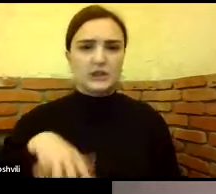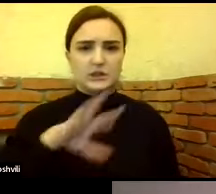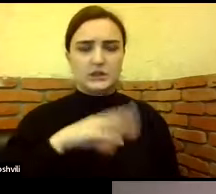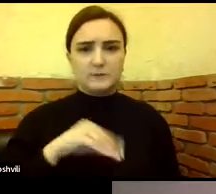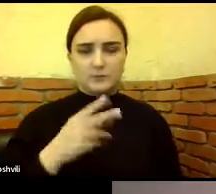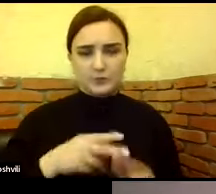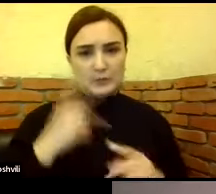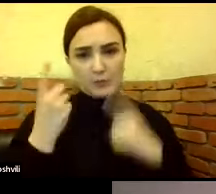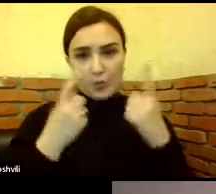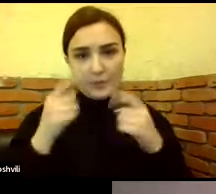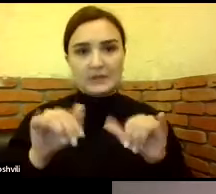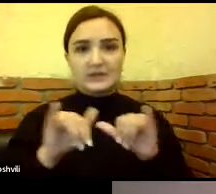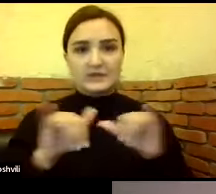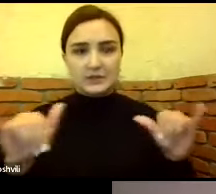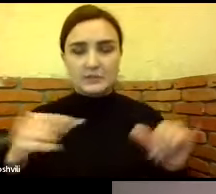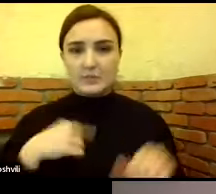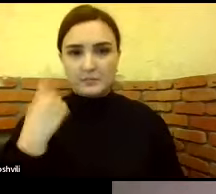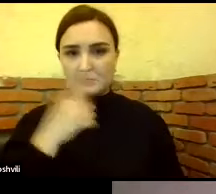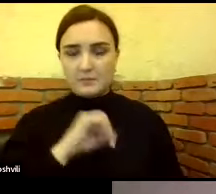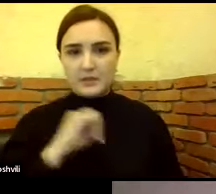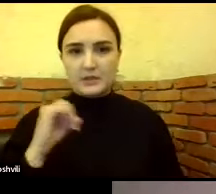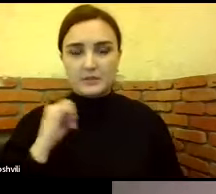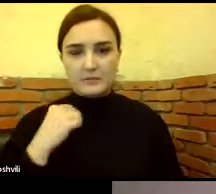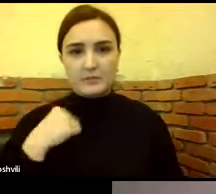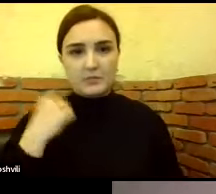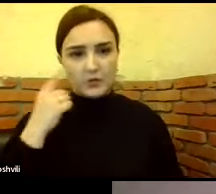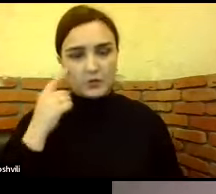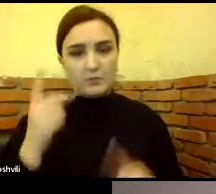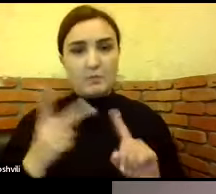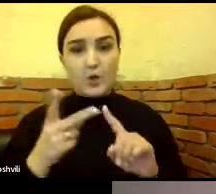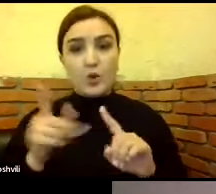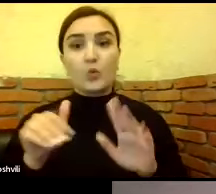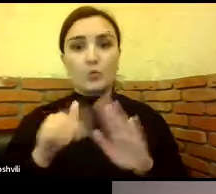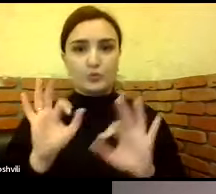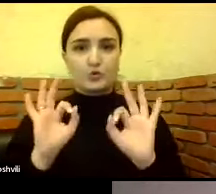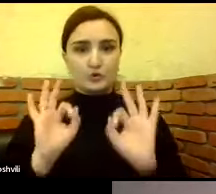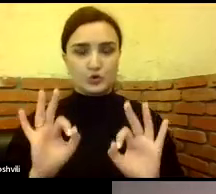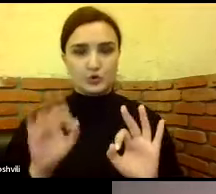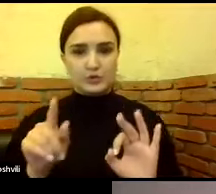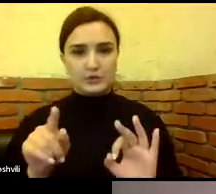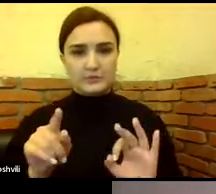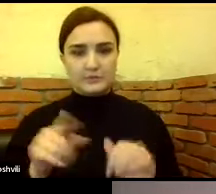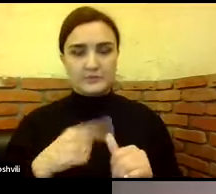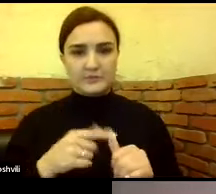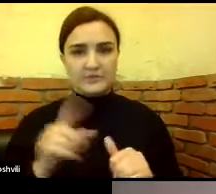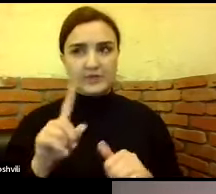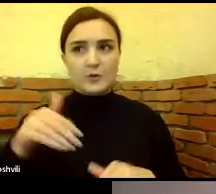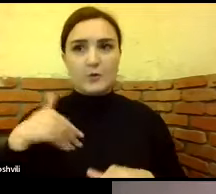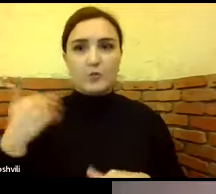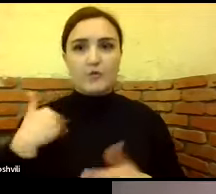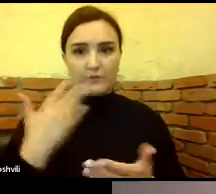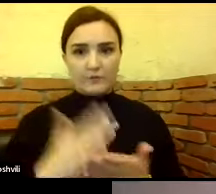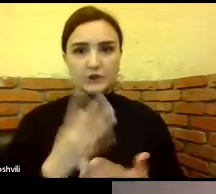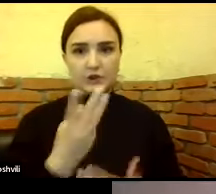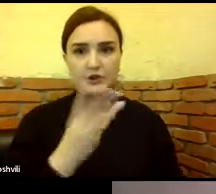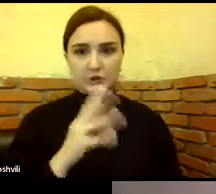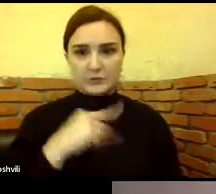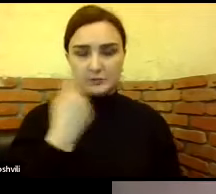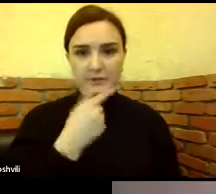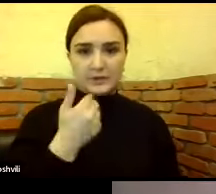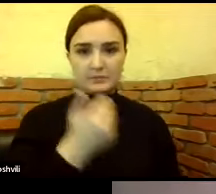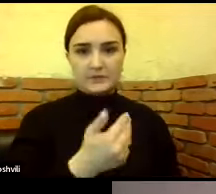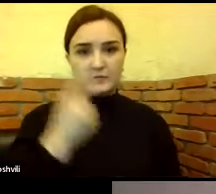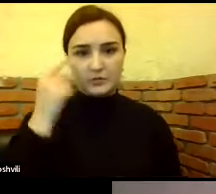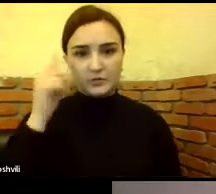პირადად მგონია რომ მეორე არის ბევრად სწორი და ბევრად უფრო საერთო სიკეთის მომტანი ჩვენთვის როგორც შეშიმ თემისთვის და მგონია რომ